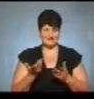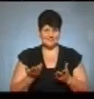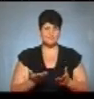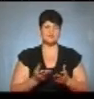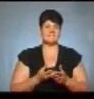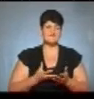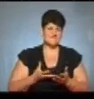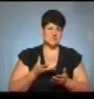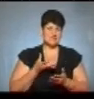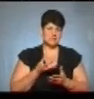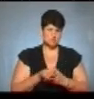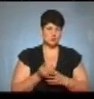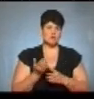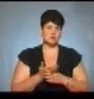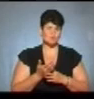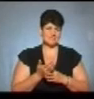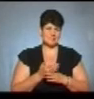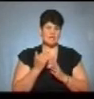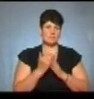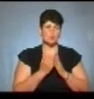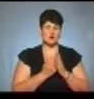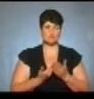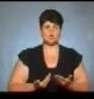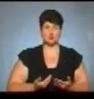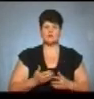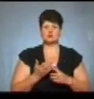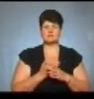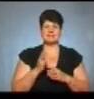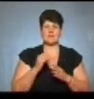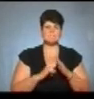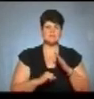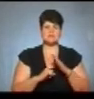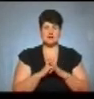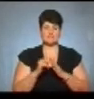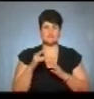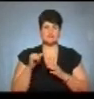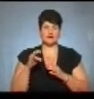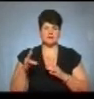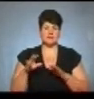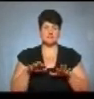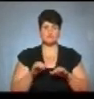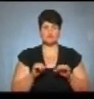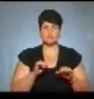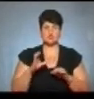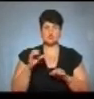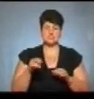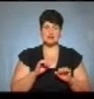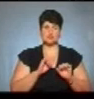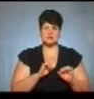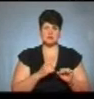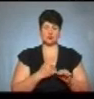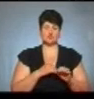фінансує субсидії, програму житлових субсидій на підставі даних місцевих управлінь соціального захисту. Але разом з тим